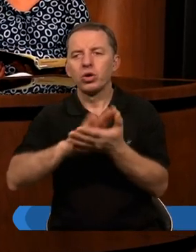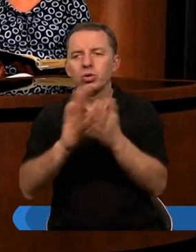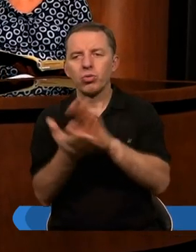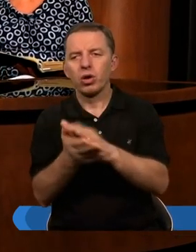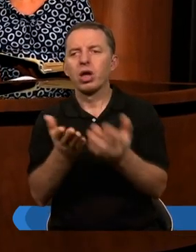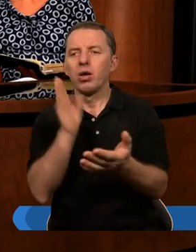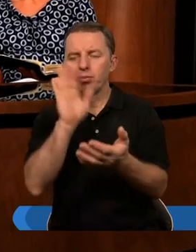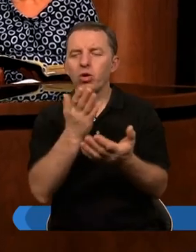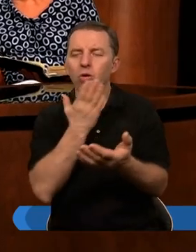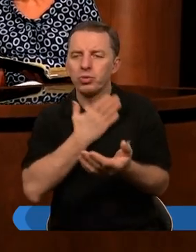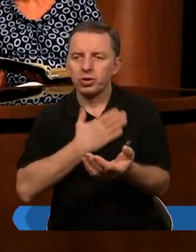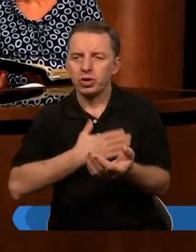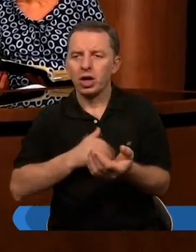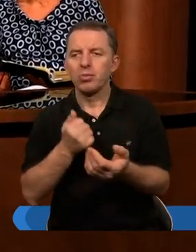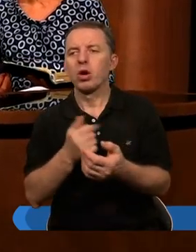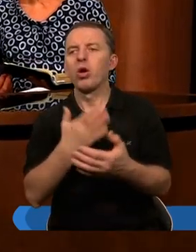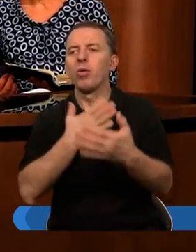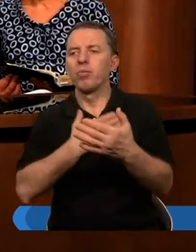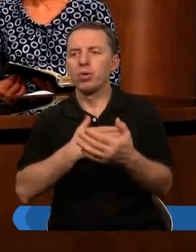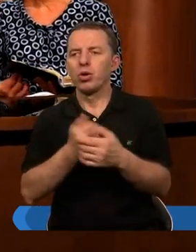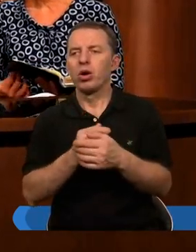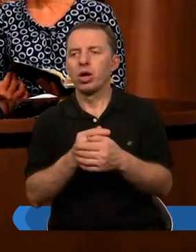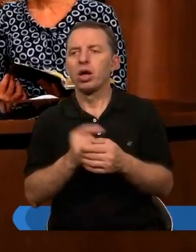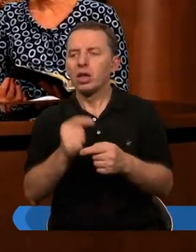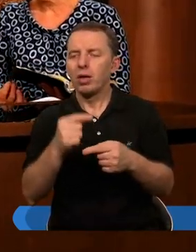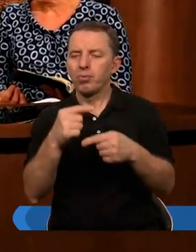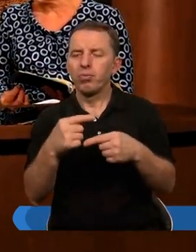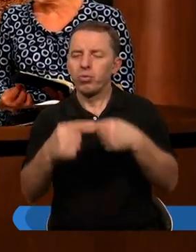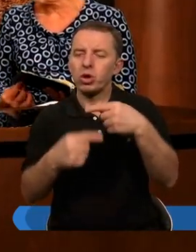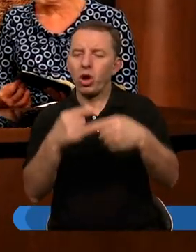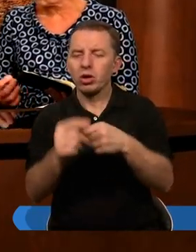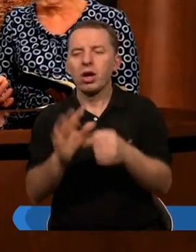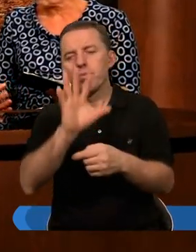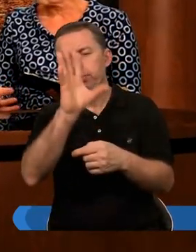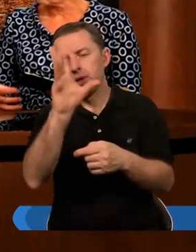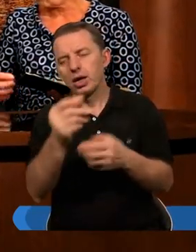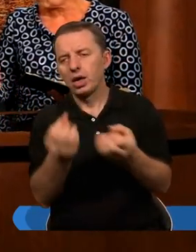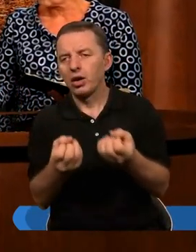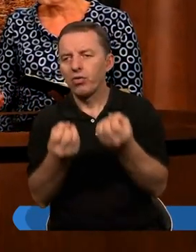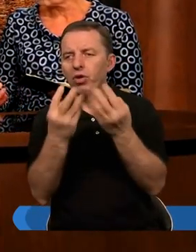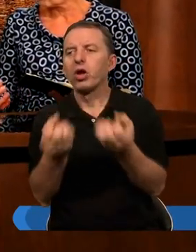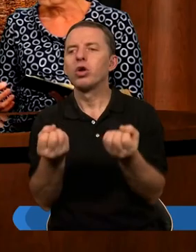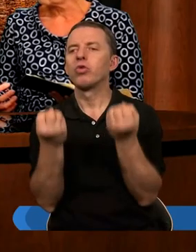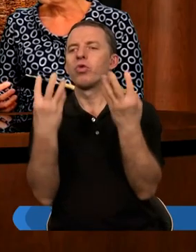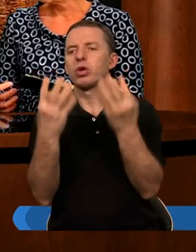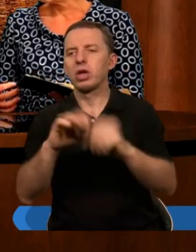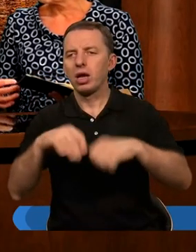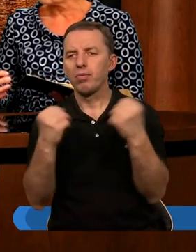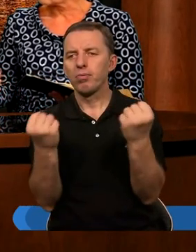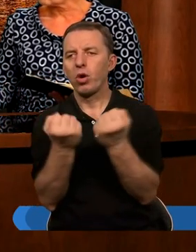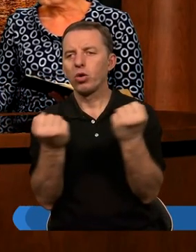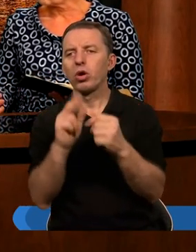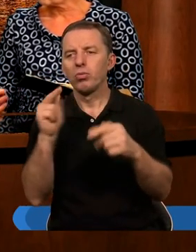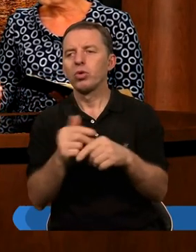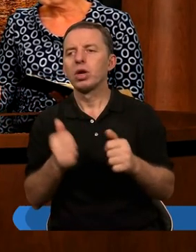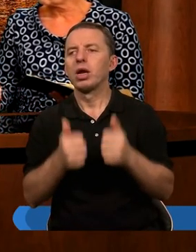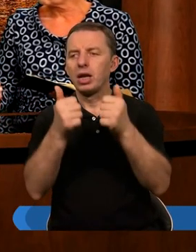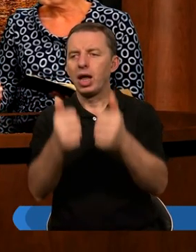składać Bogu przyjemną, miłą, to w nas ten proces pięknego tworzenia, twórczej mocy musi